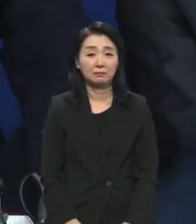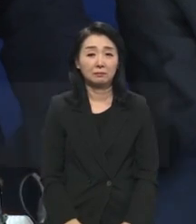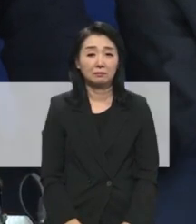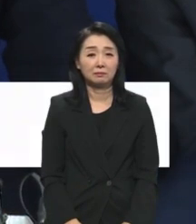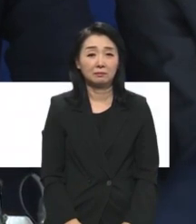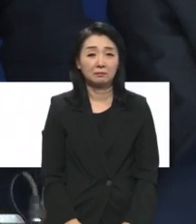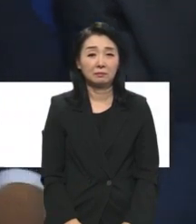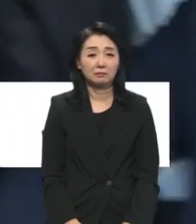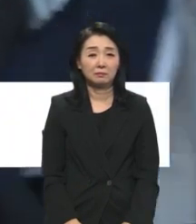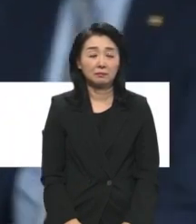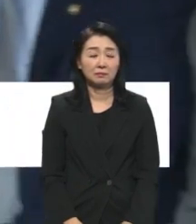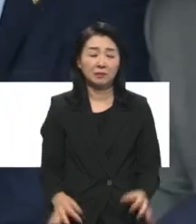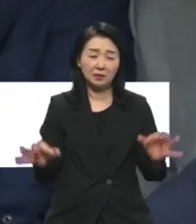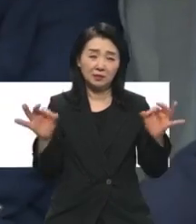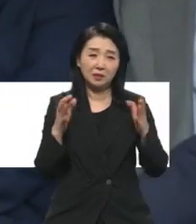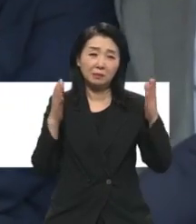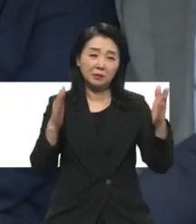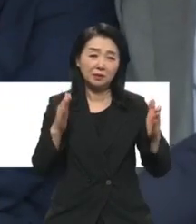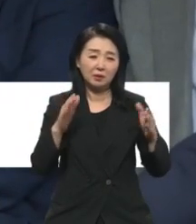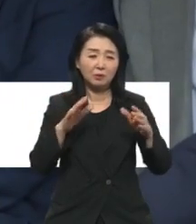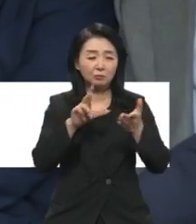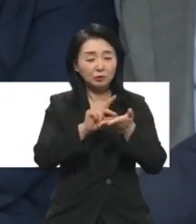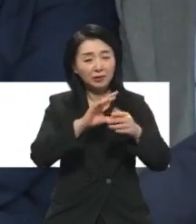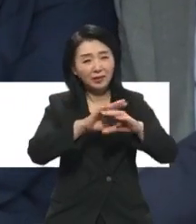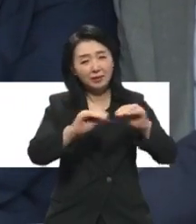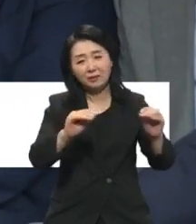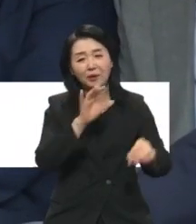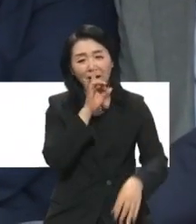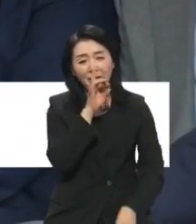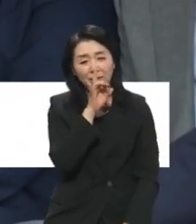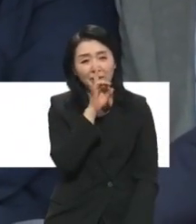그러니까 이게 단기간에 해결될 문제가 아니고